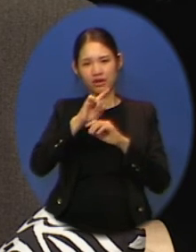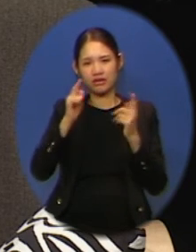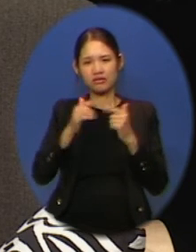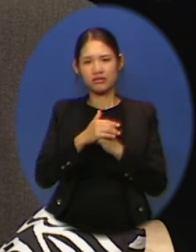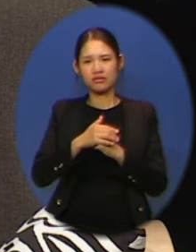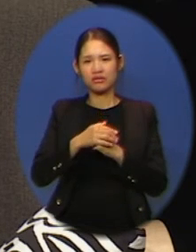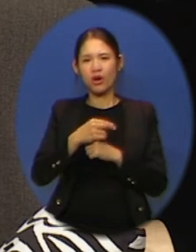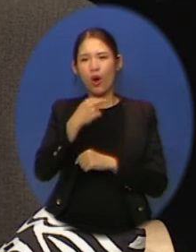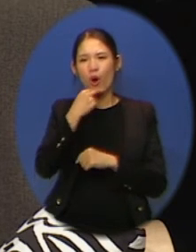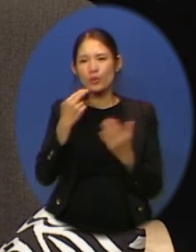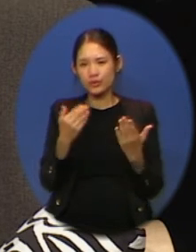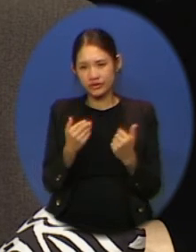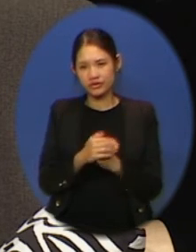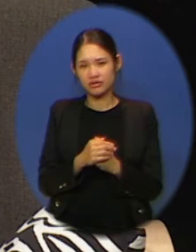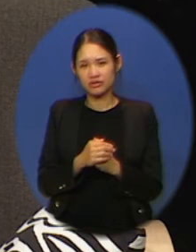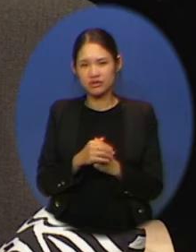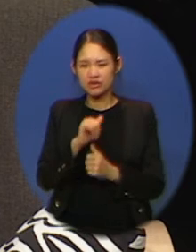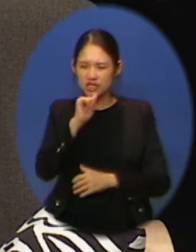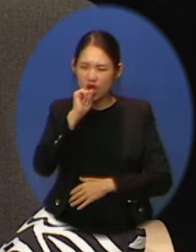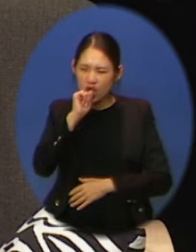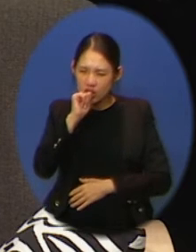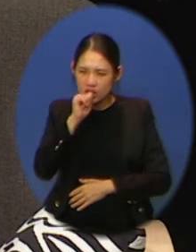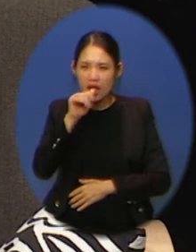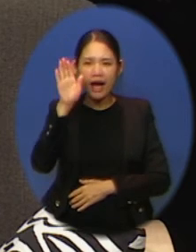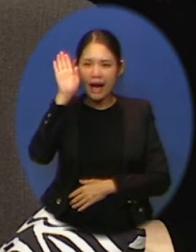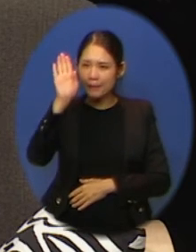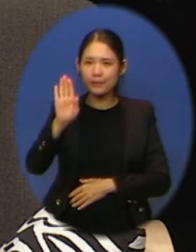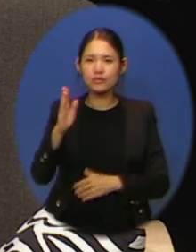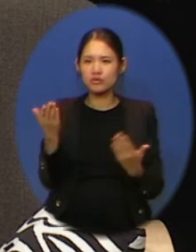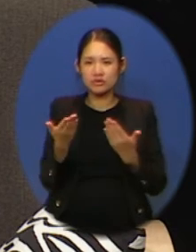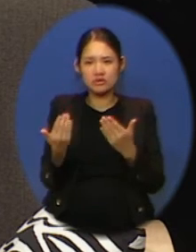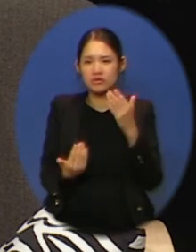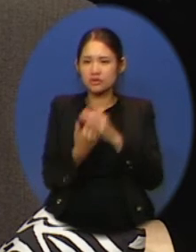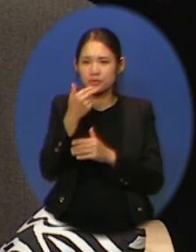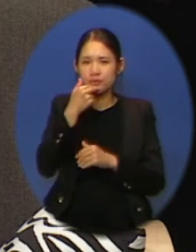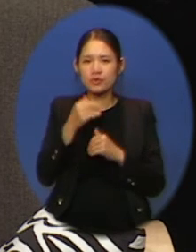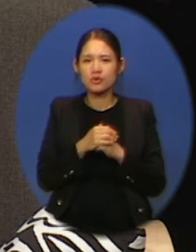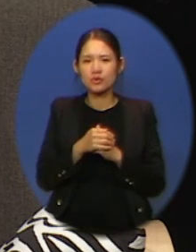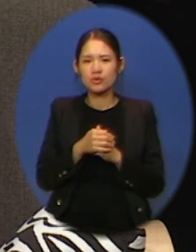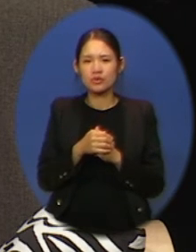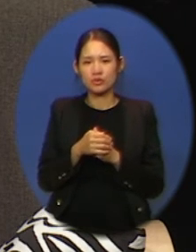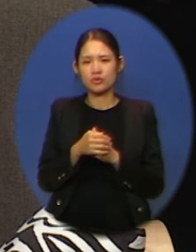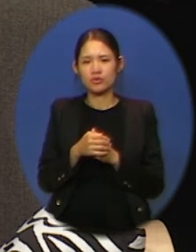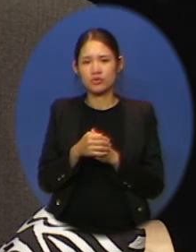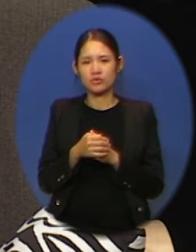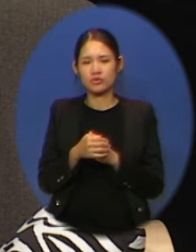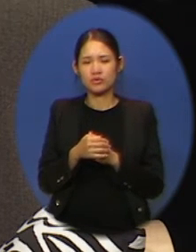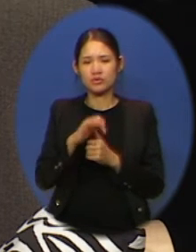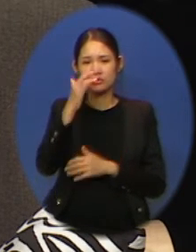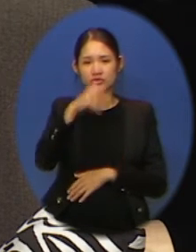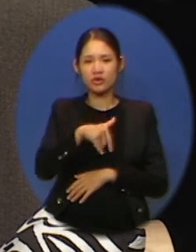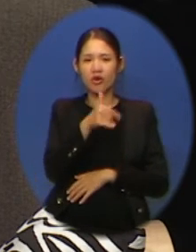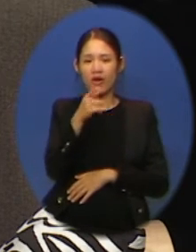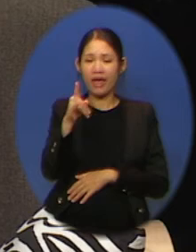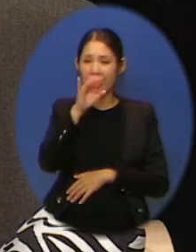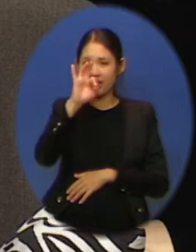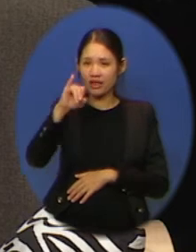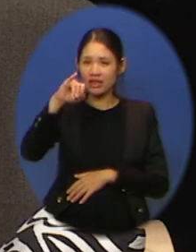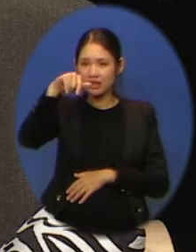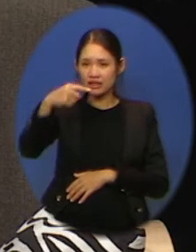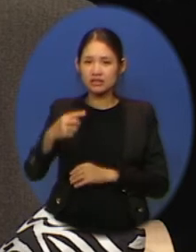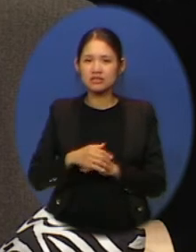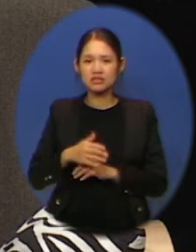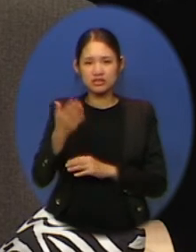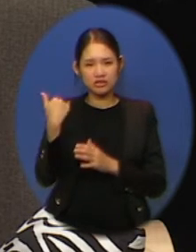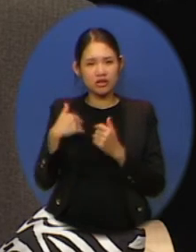하십시오. 네. 절대 그럴 일이 있을 수도 없고 지금 이 정도면은 헤이그리 국방장관이 지금 한국이 이